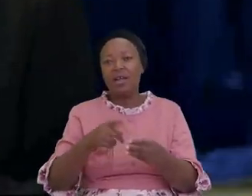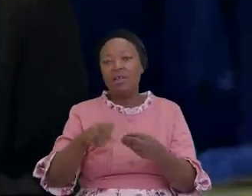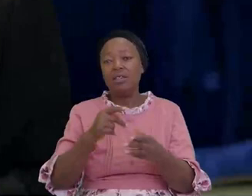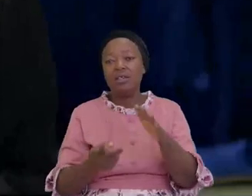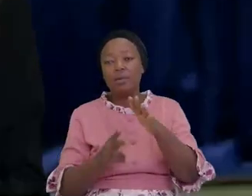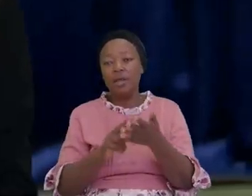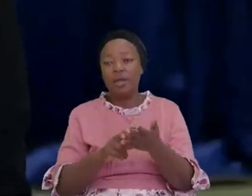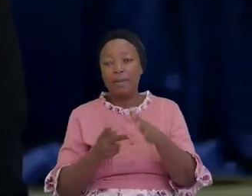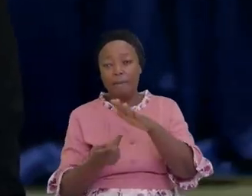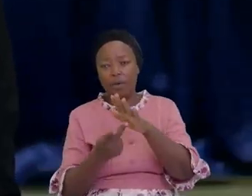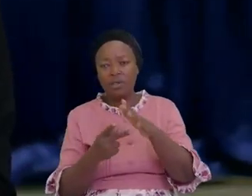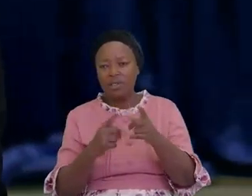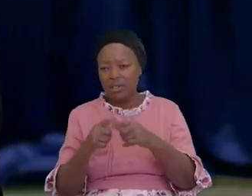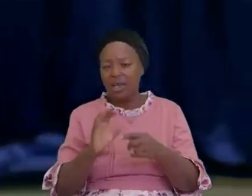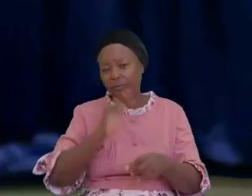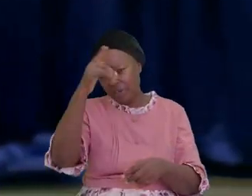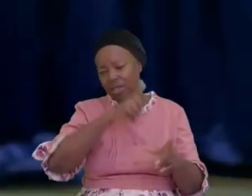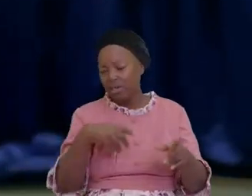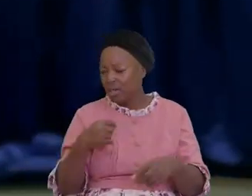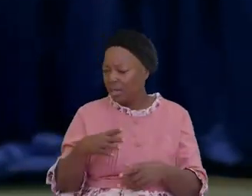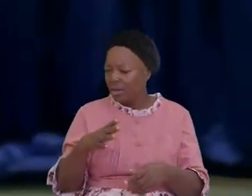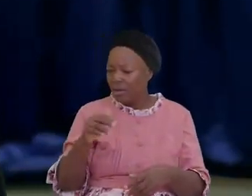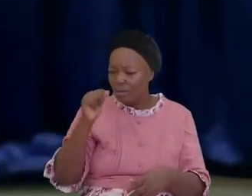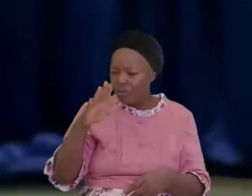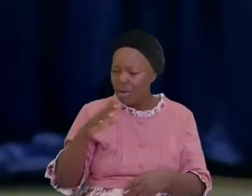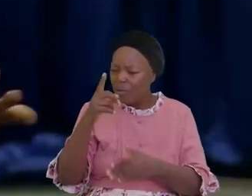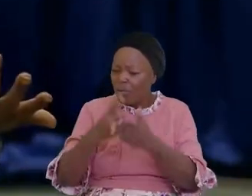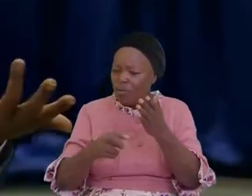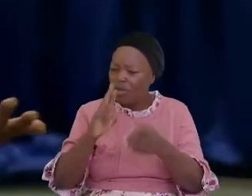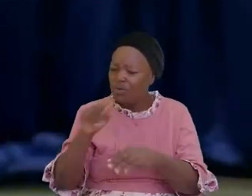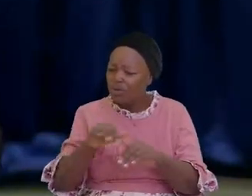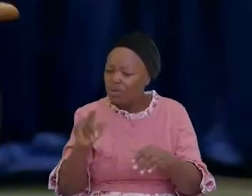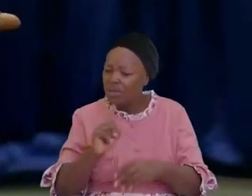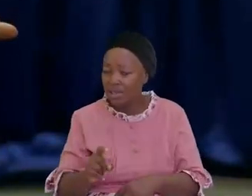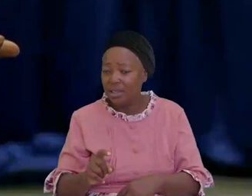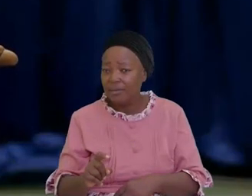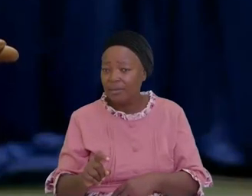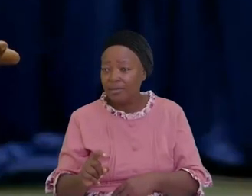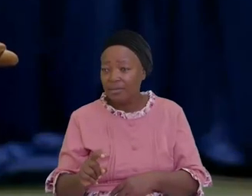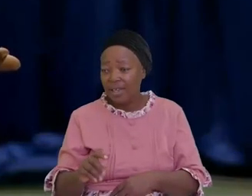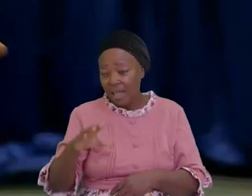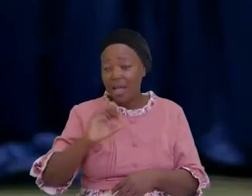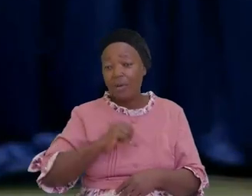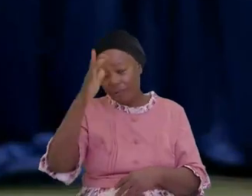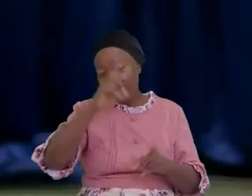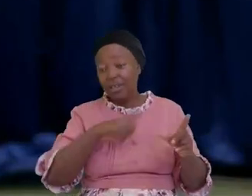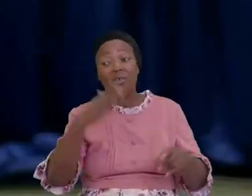J'ai dit, madame, qu'est-ce que tu fais? Je savais, mais j'ai fait comme si je ne savais pas.